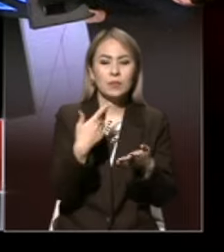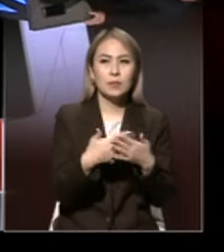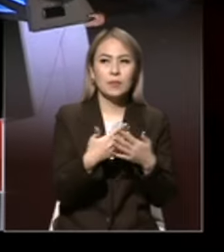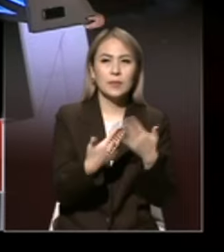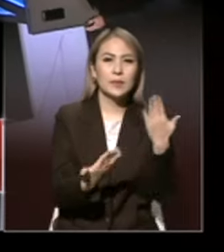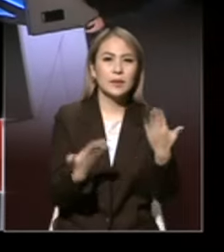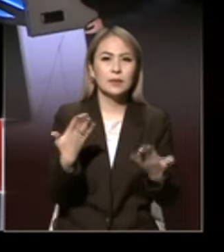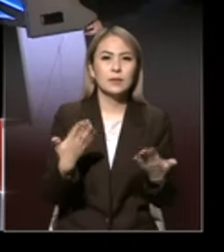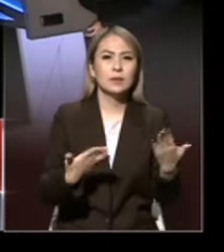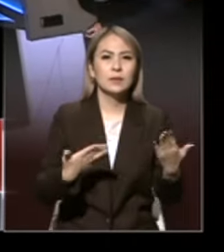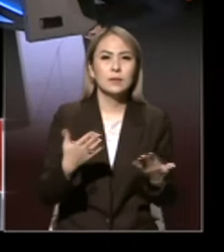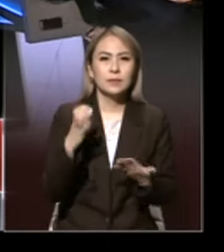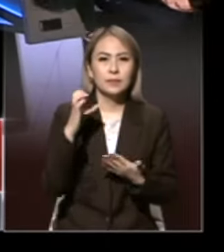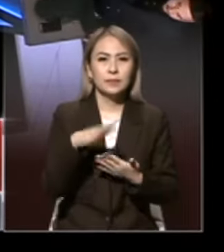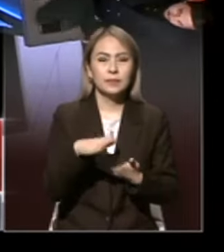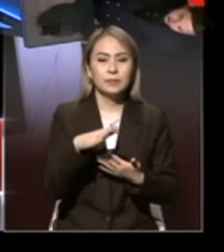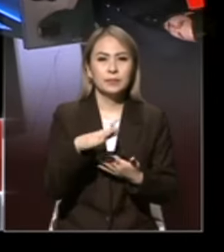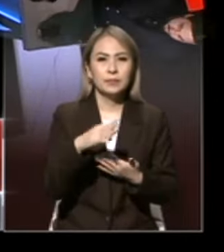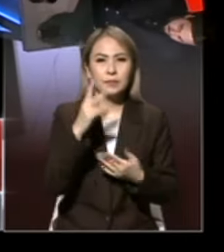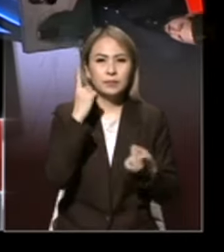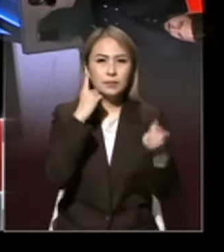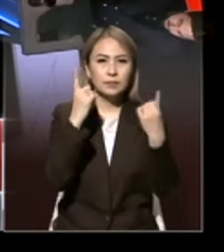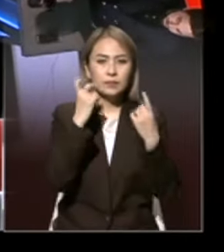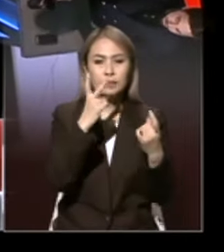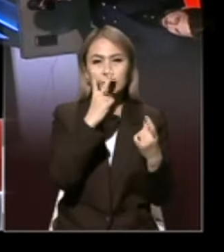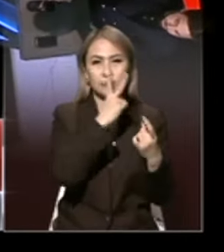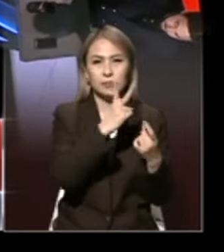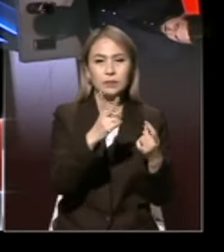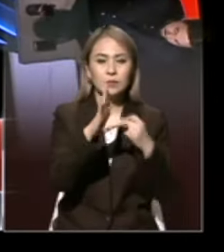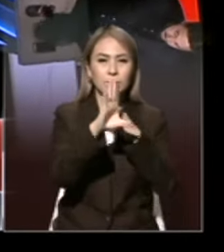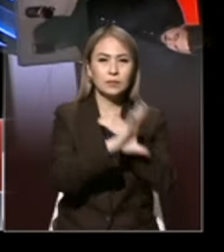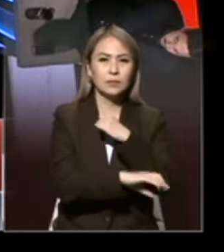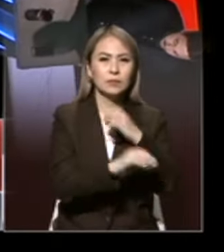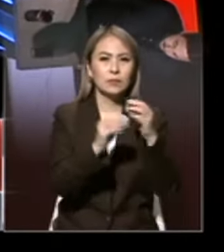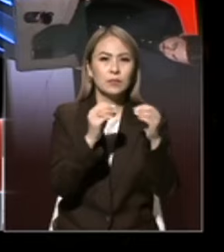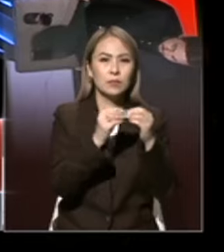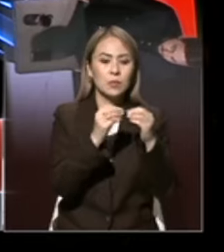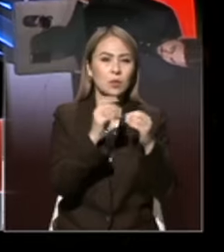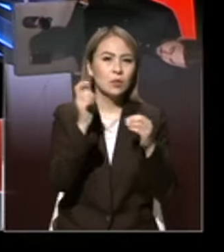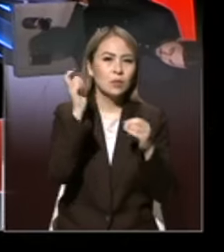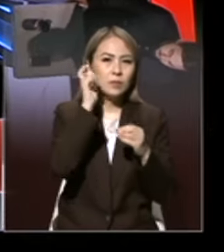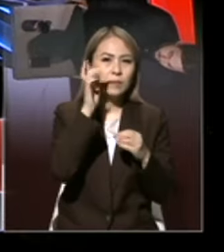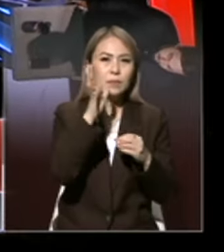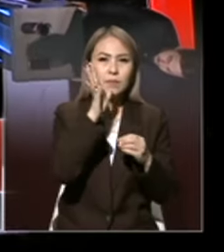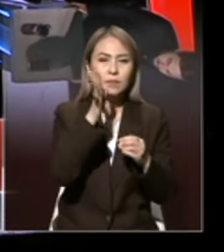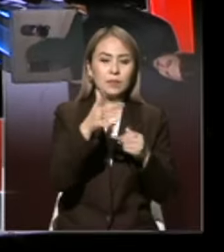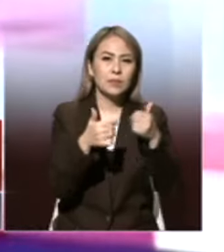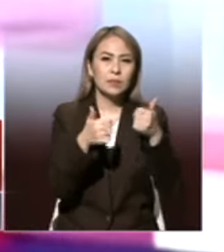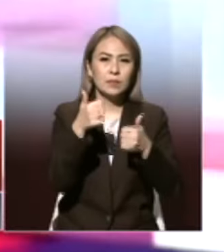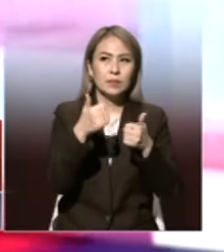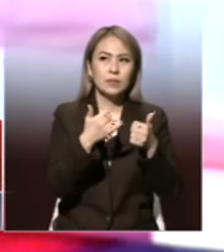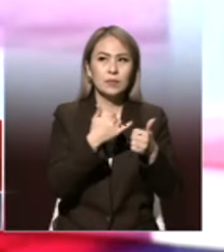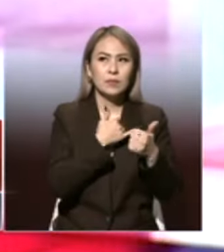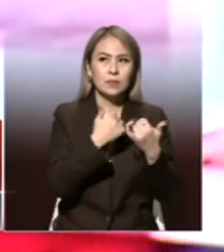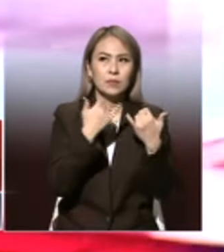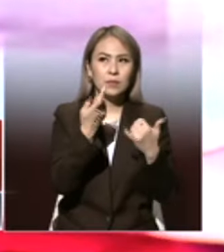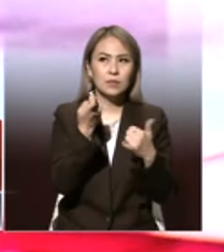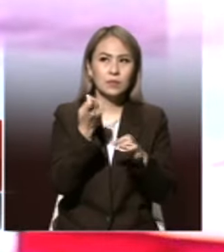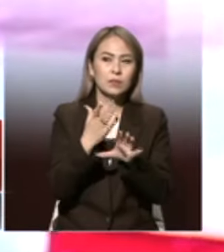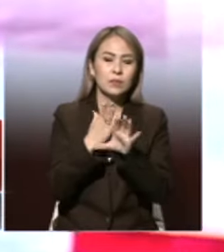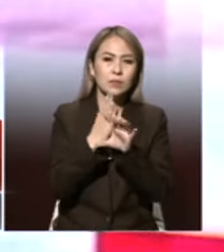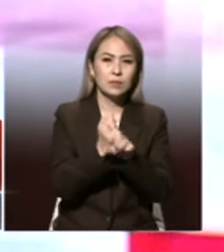де статистикалық мәліметтерге сүйенетін болсақ, соңғы 10 жылдықпен де 5 жылдықпен салыстырғанда қазіргі таңда